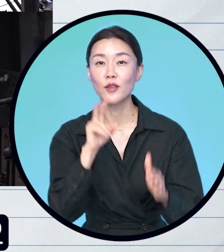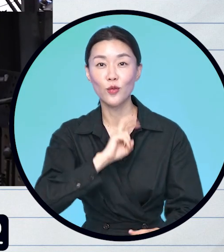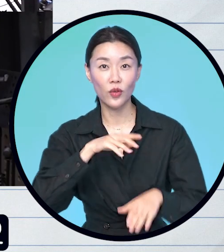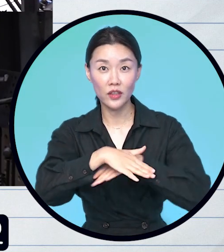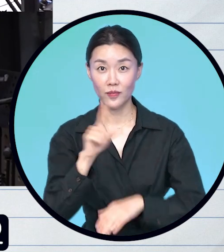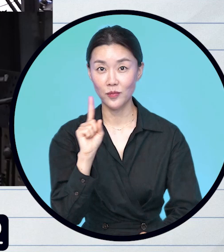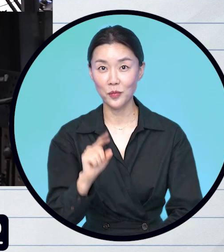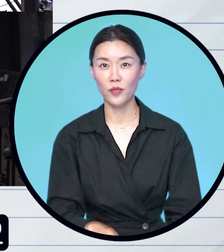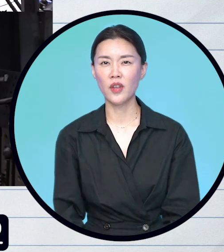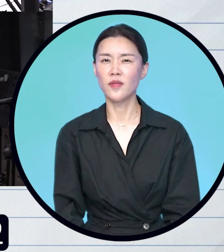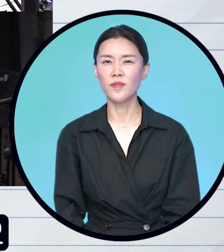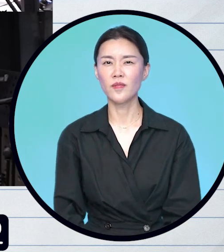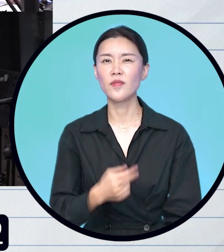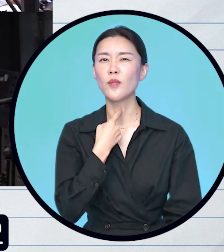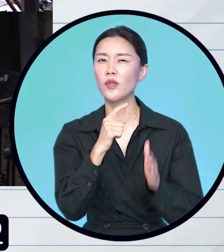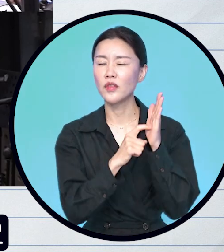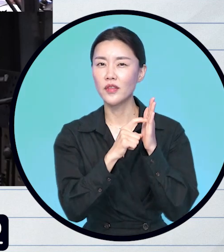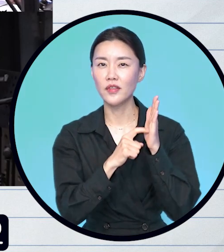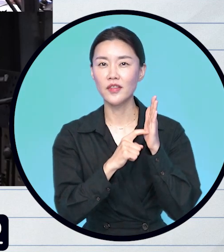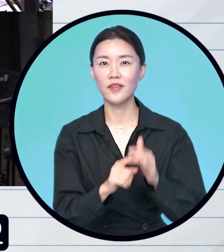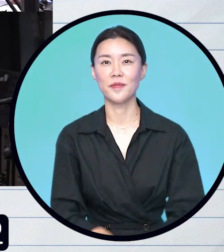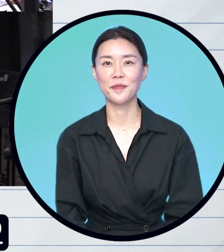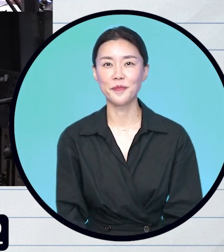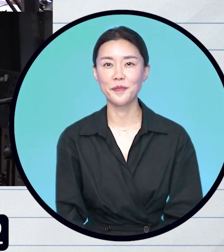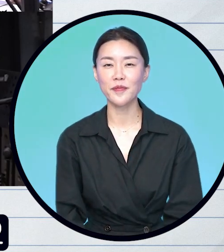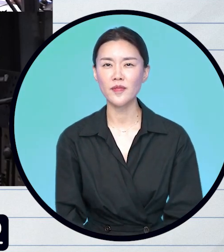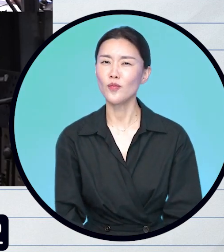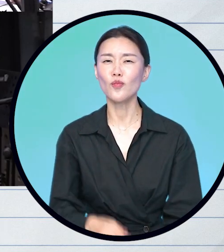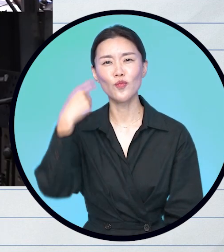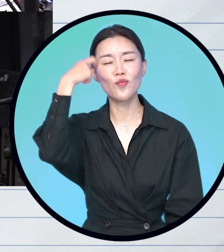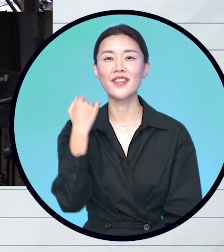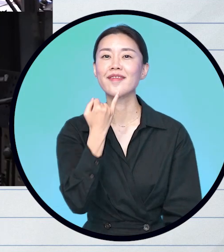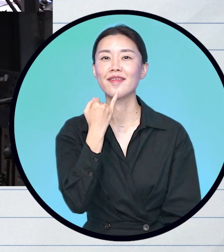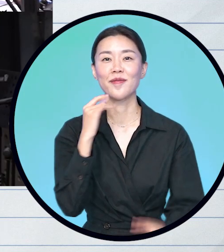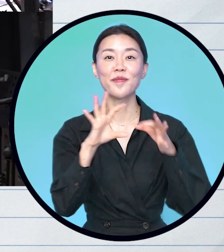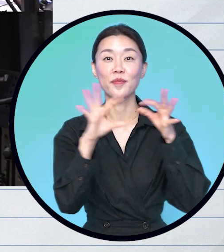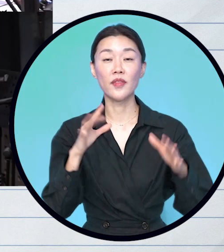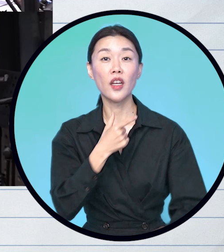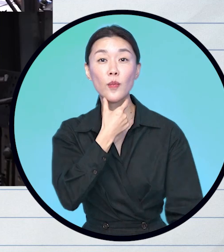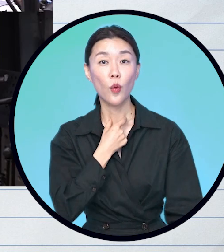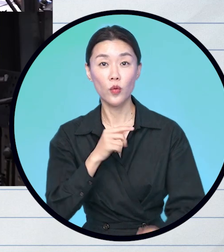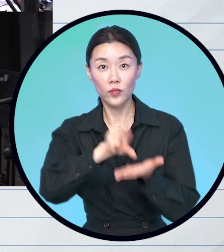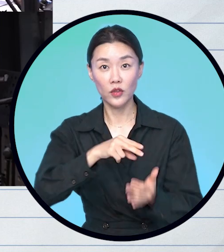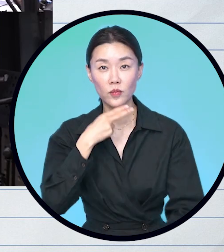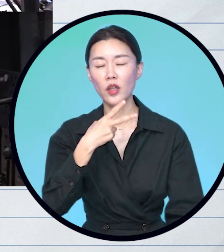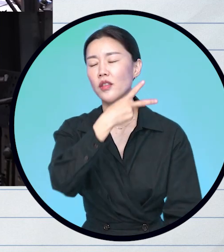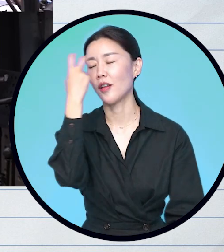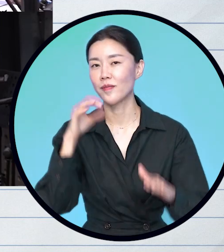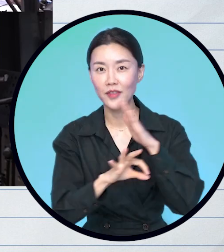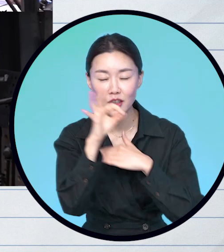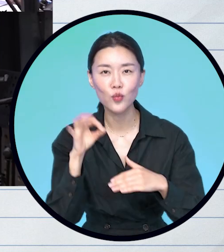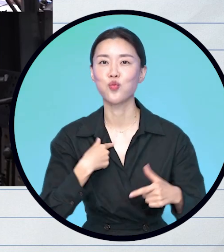목 긁는 발성. 네. 글쎄요. 근데 괜찮더라고요. 성대에 물이 없었어요? 네. 그럼 자고 일어나면